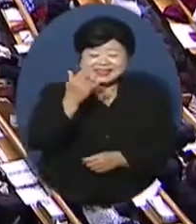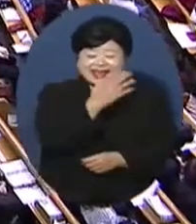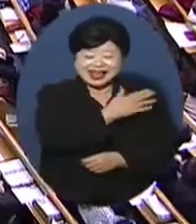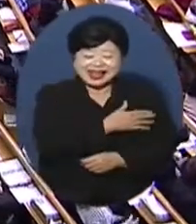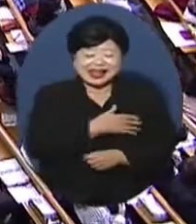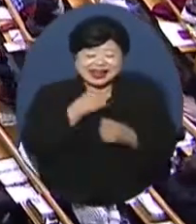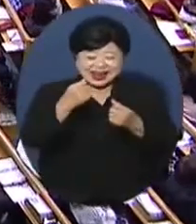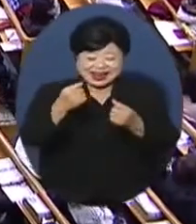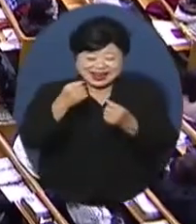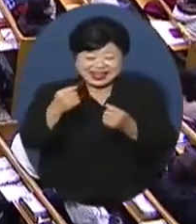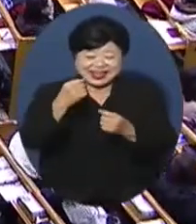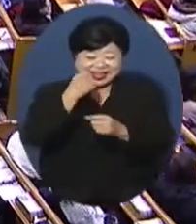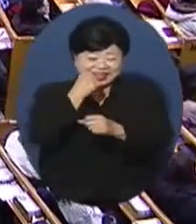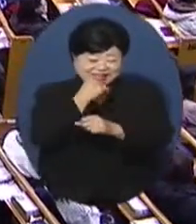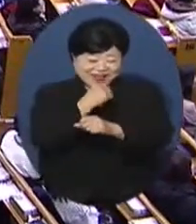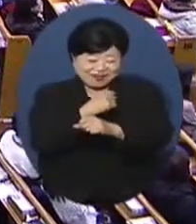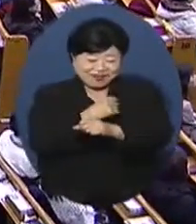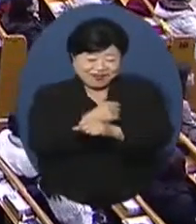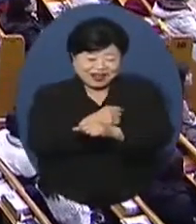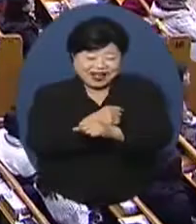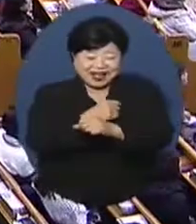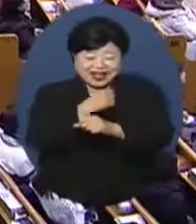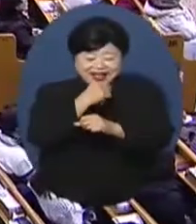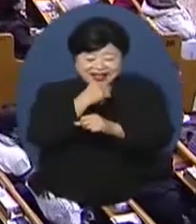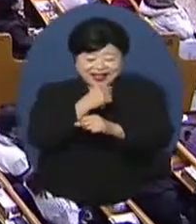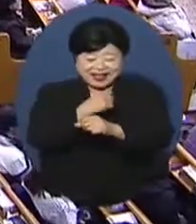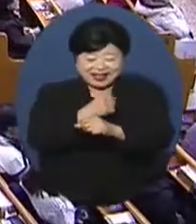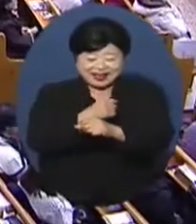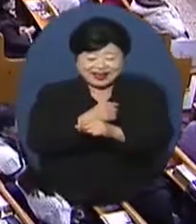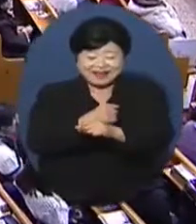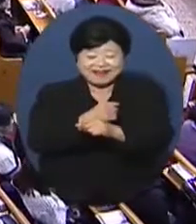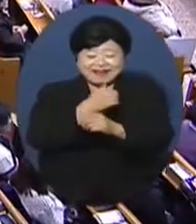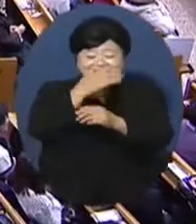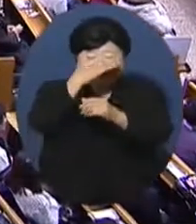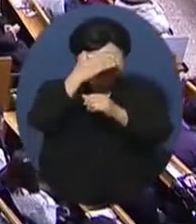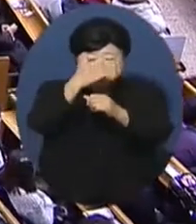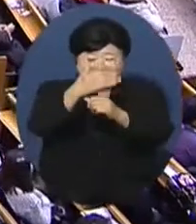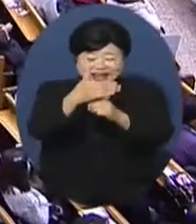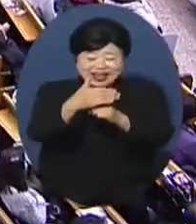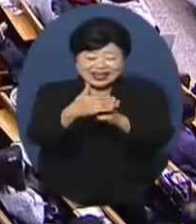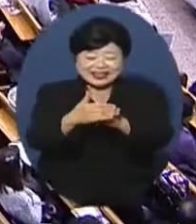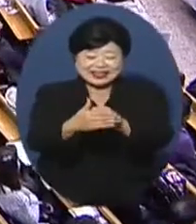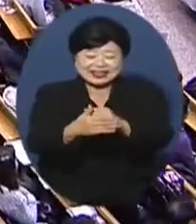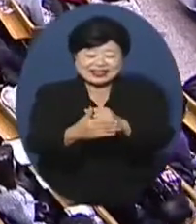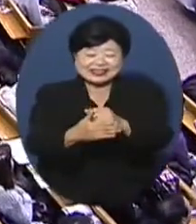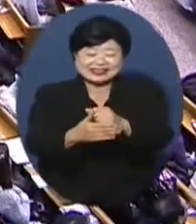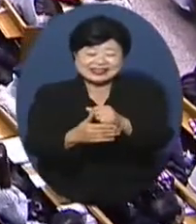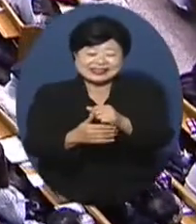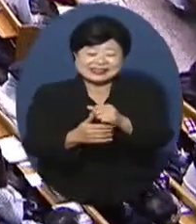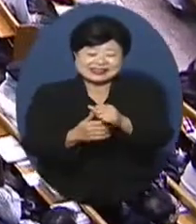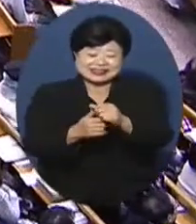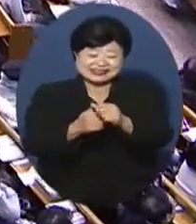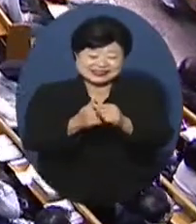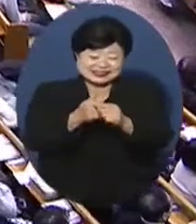cooler 으 아 뭐 어느 나 아예